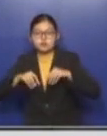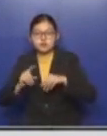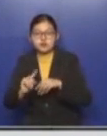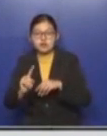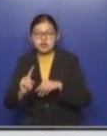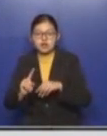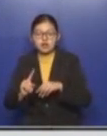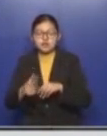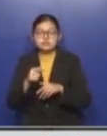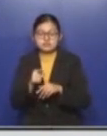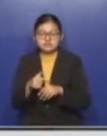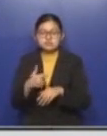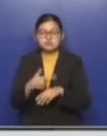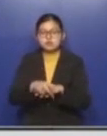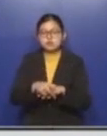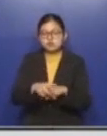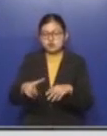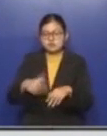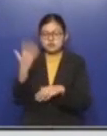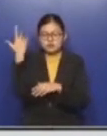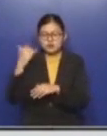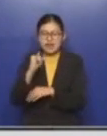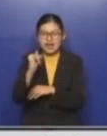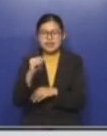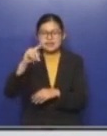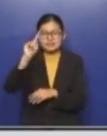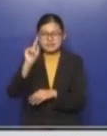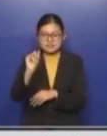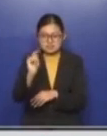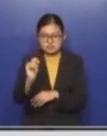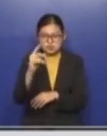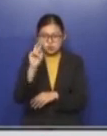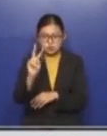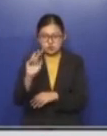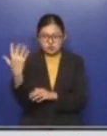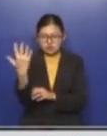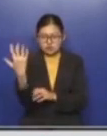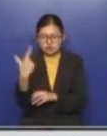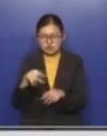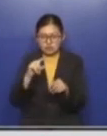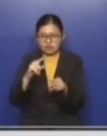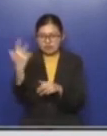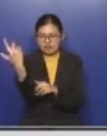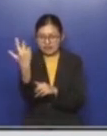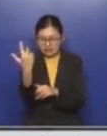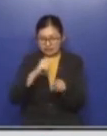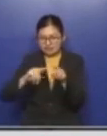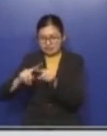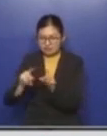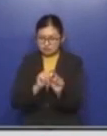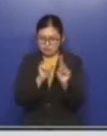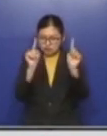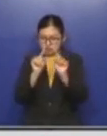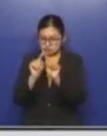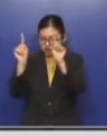ของชาวบ้านในยุคนั้นไอทีวีเนี่ยถึงแม้จะมีรายการที่ไม่เหมือนช่องอื่นบันเทิงทั้งหลายแ